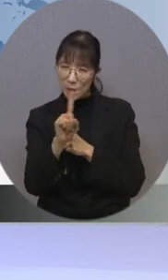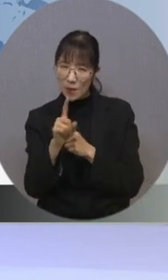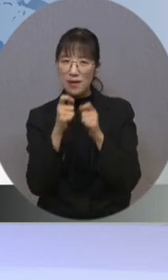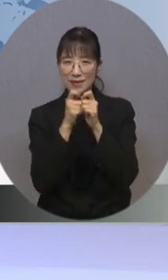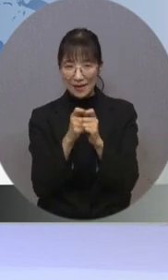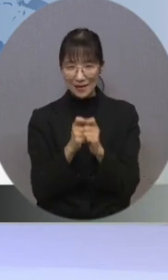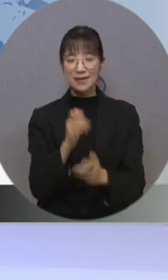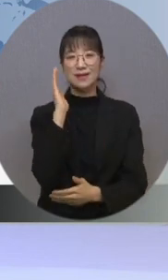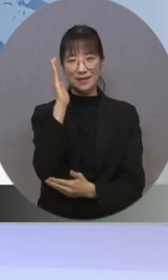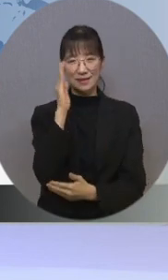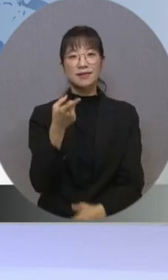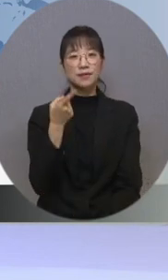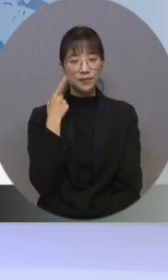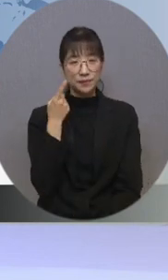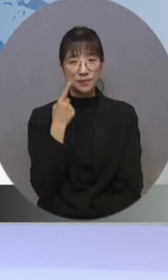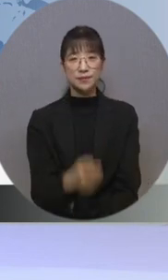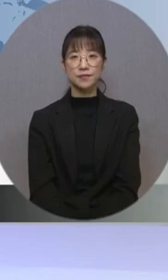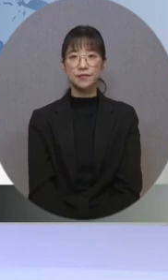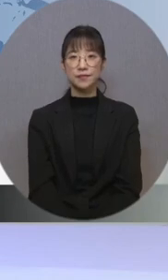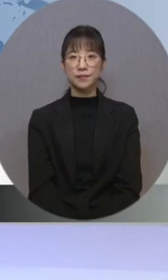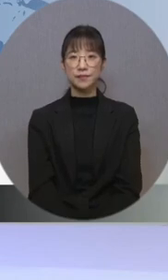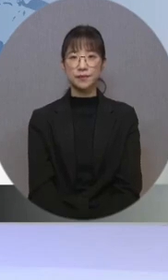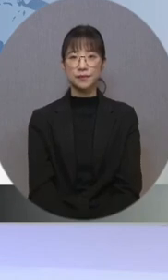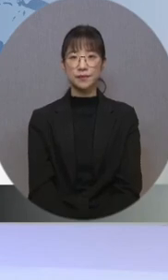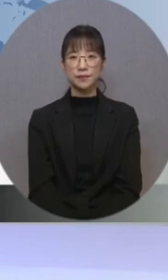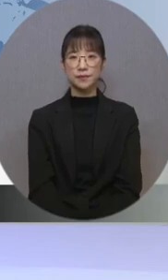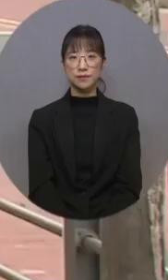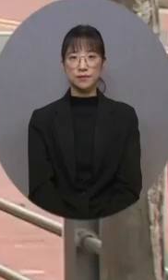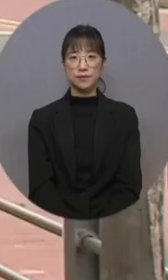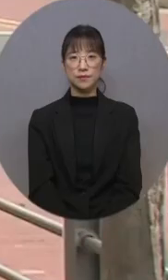더 자세한 소식 박성용 기자가 알아봤습니다.